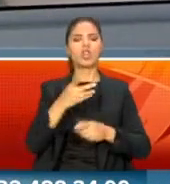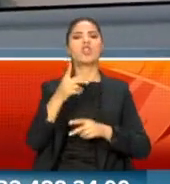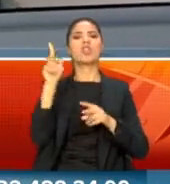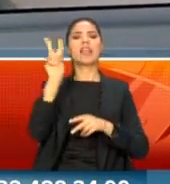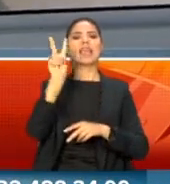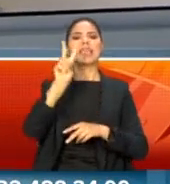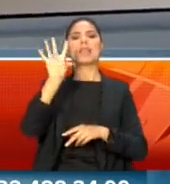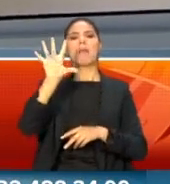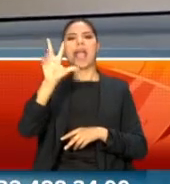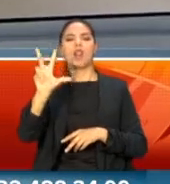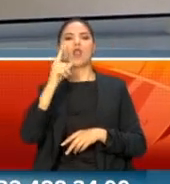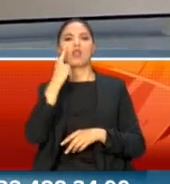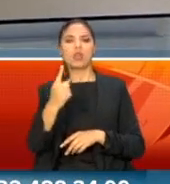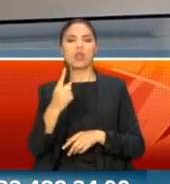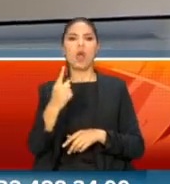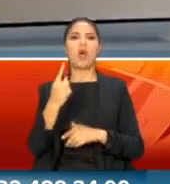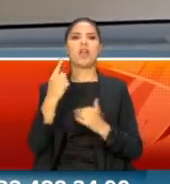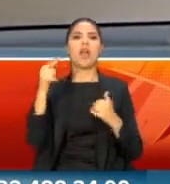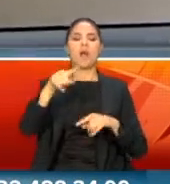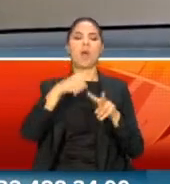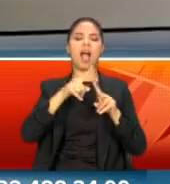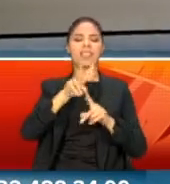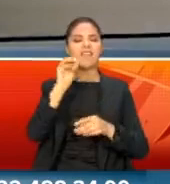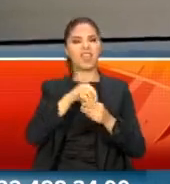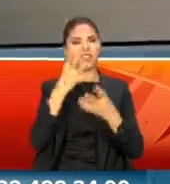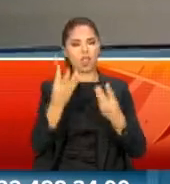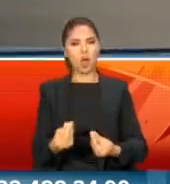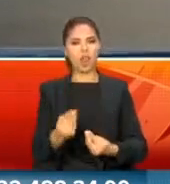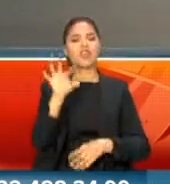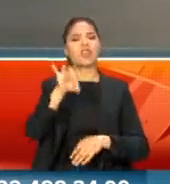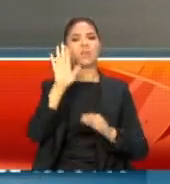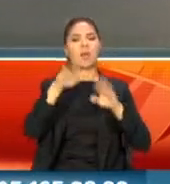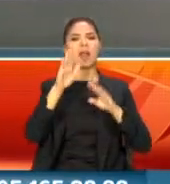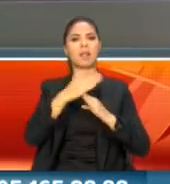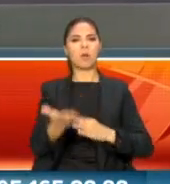Camii konusunda saat tam 20.53'te bu ekranda, ATV ekranlarında. Şimdi bir ara.